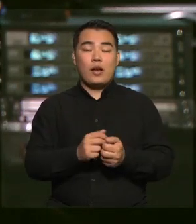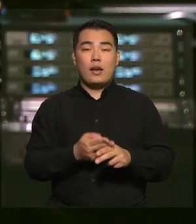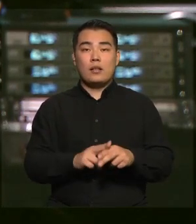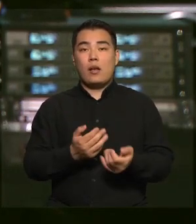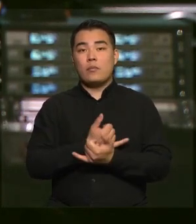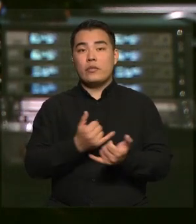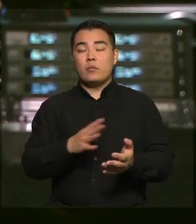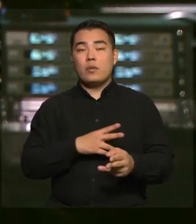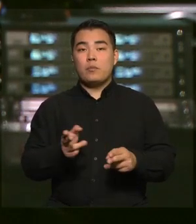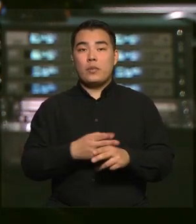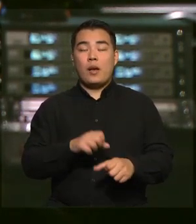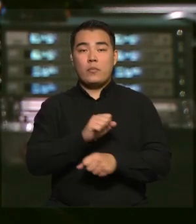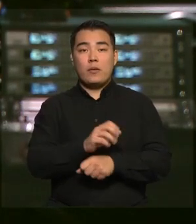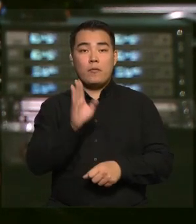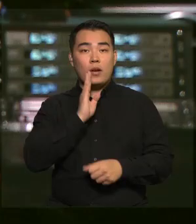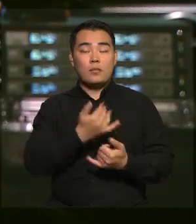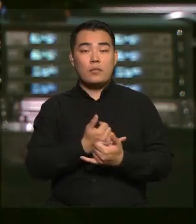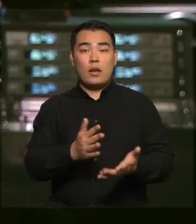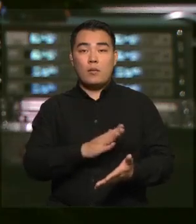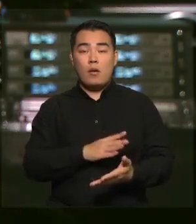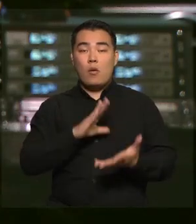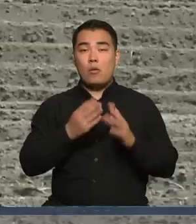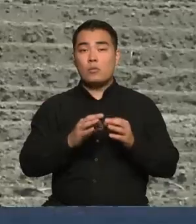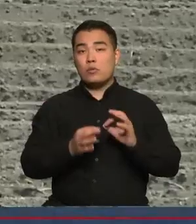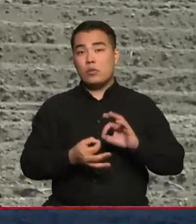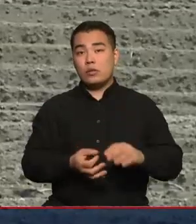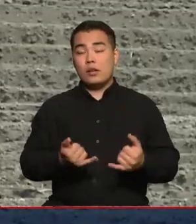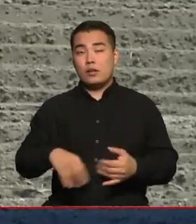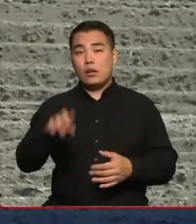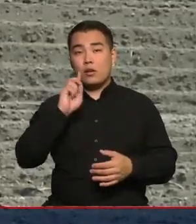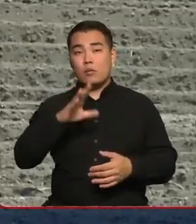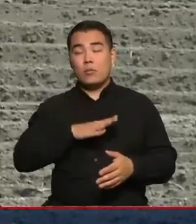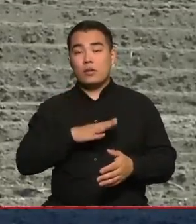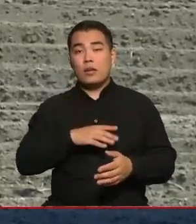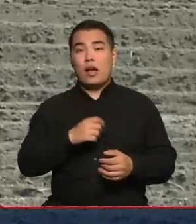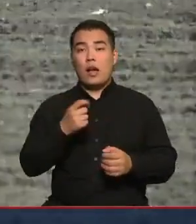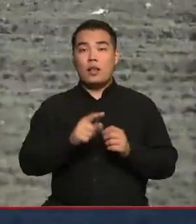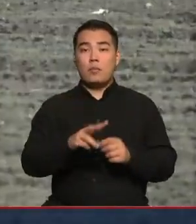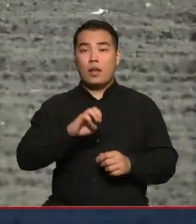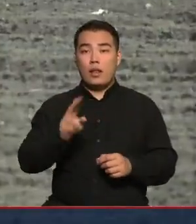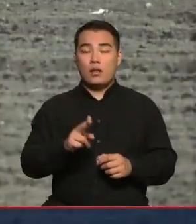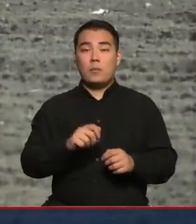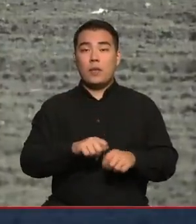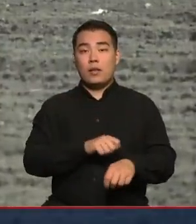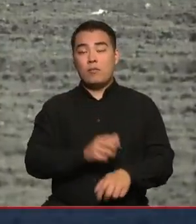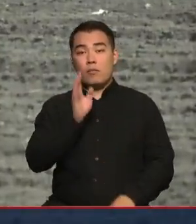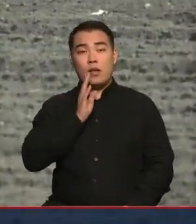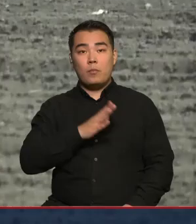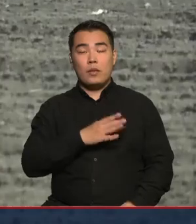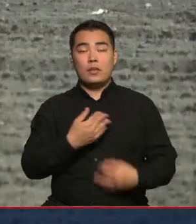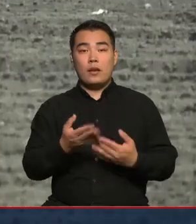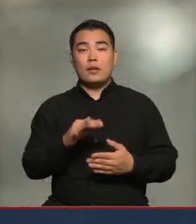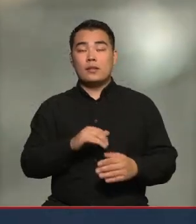обеспечены бесперебойной подачей воды в общей сложности на поля страны пустили около 11 млрд кубометров воды